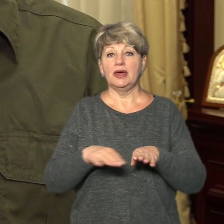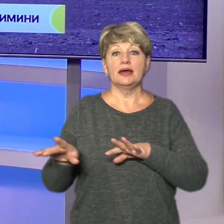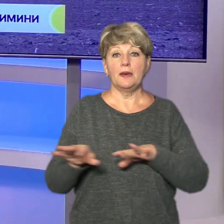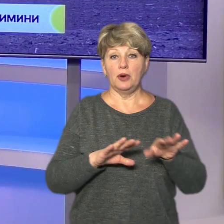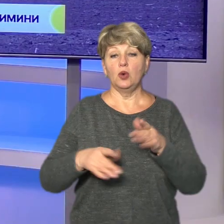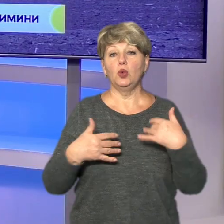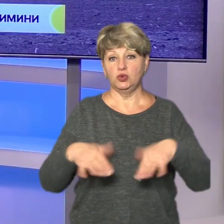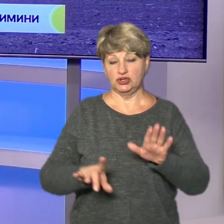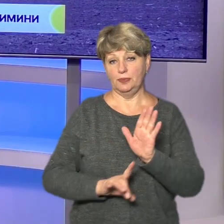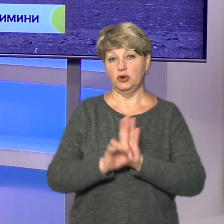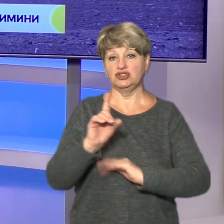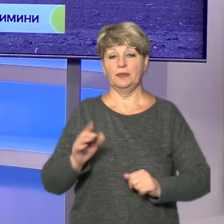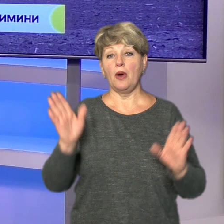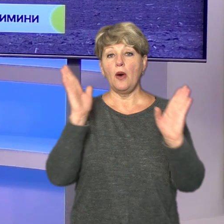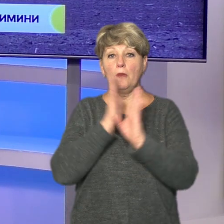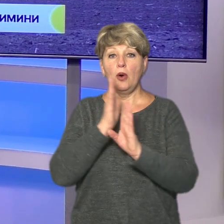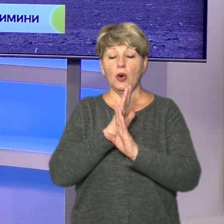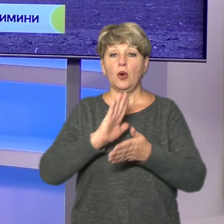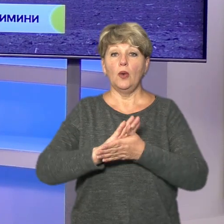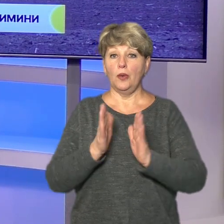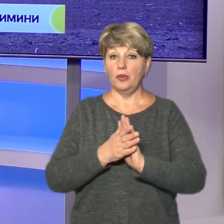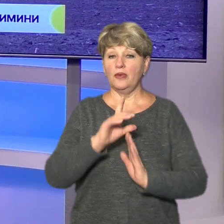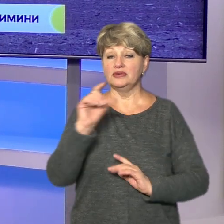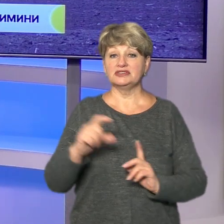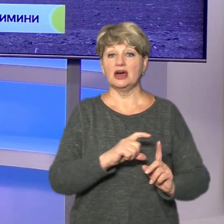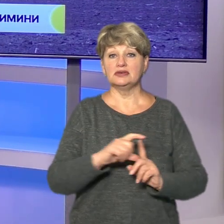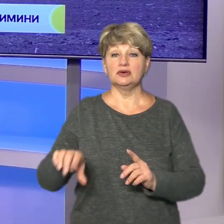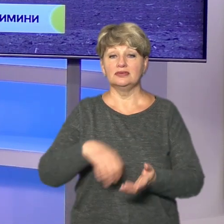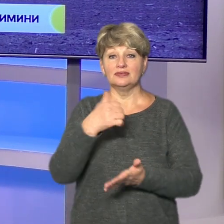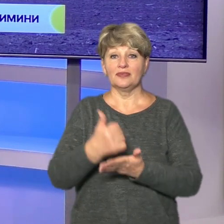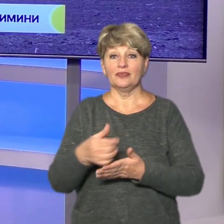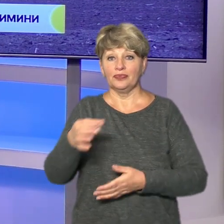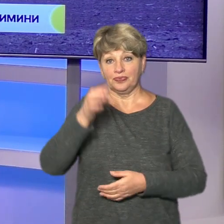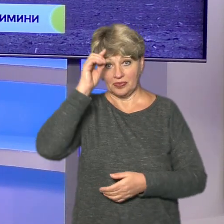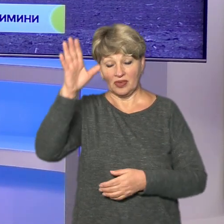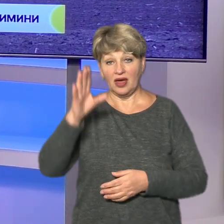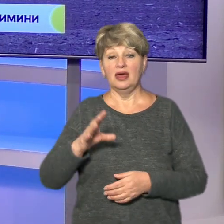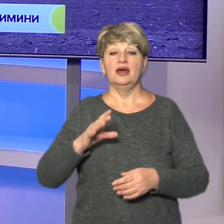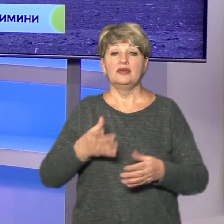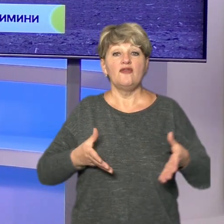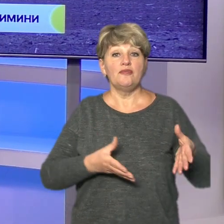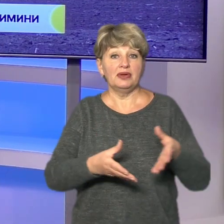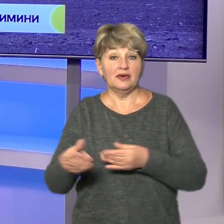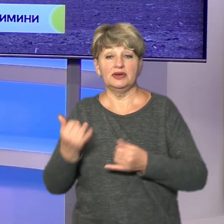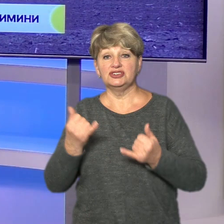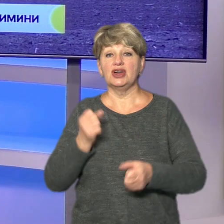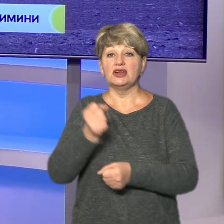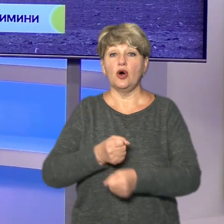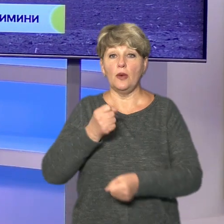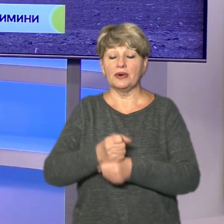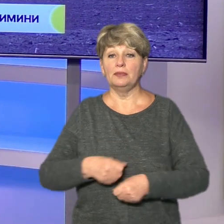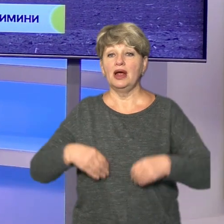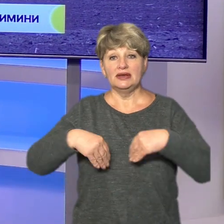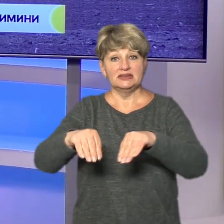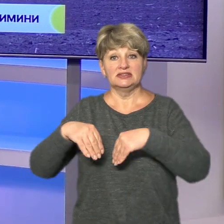почали погодні умови за словами очільника області впливають і на сівбозамини наразі оброблено і засіяно близько